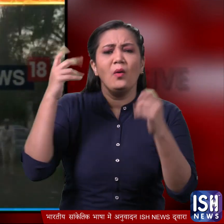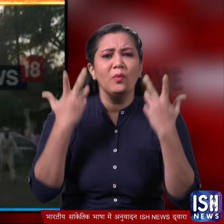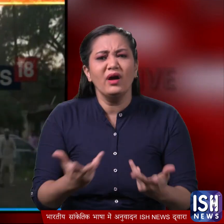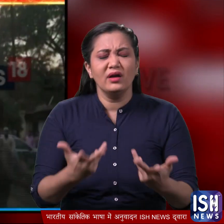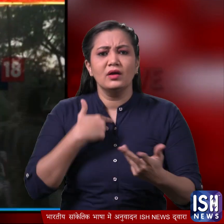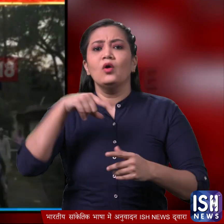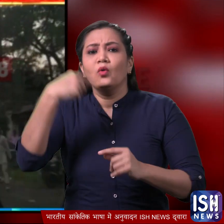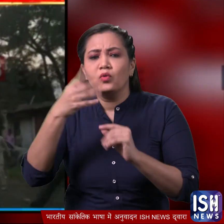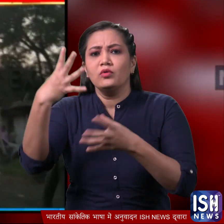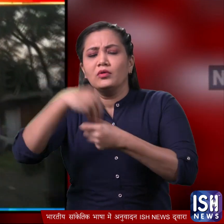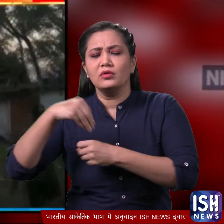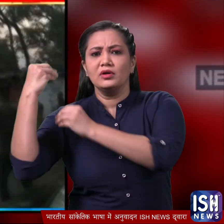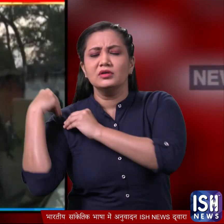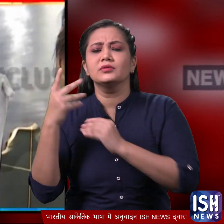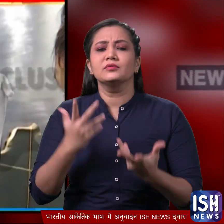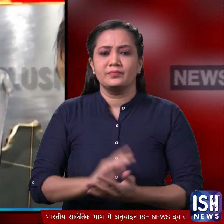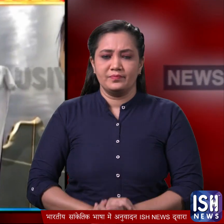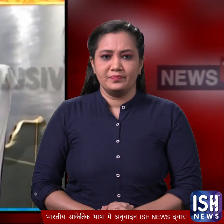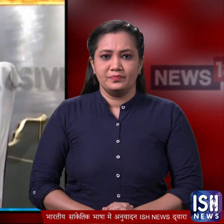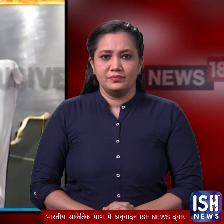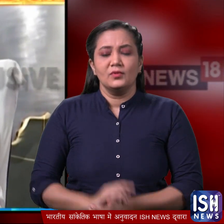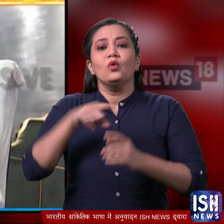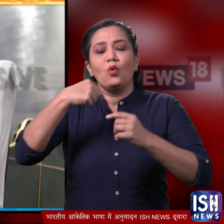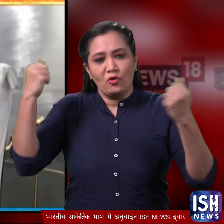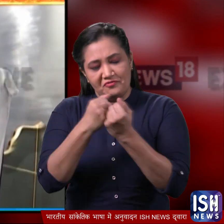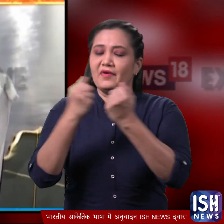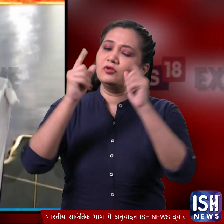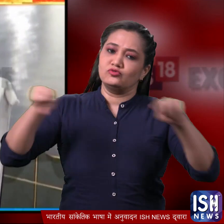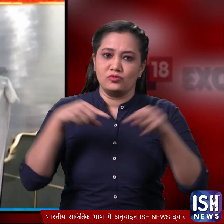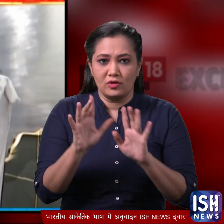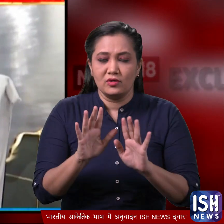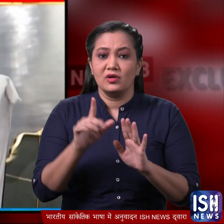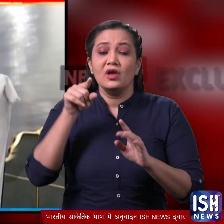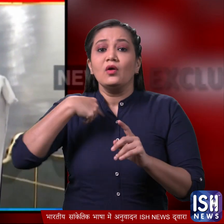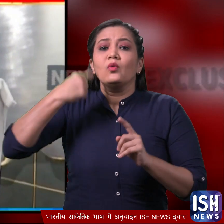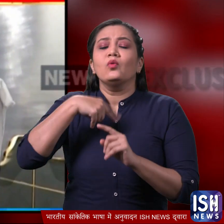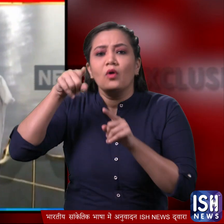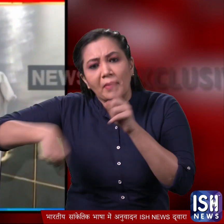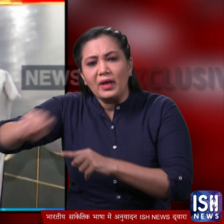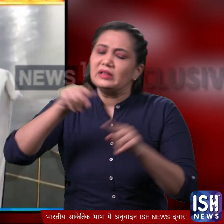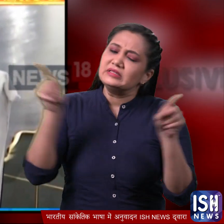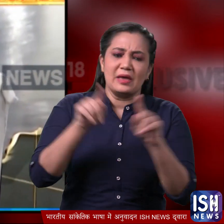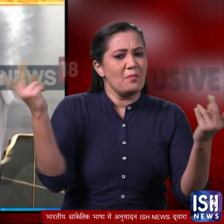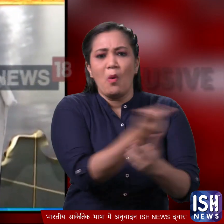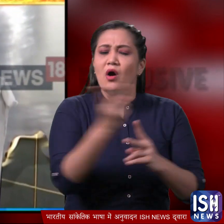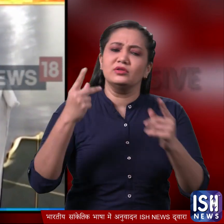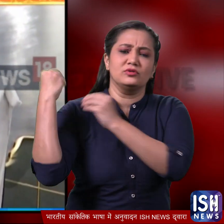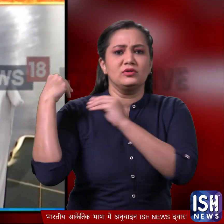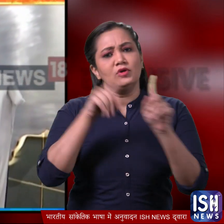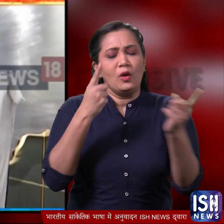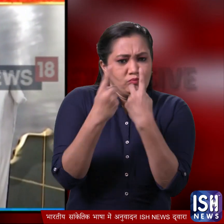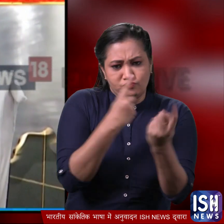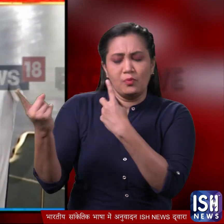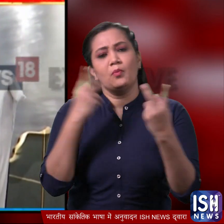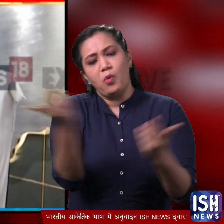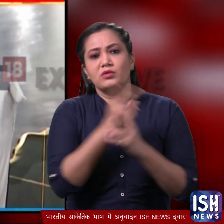क्यों किया गया और इसमें कौन कौन लोग शामिल थे। किसी ने बलवा किया है वो भी गलत है, लेकिन इनने किया है तो ये भी गलत है।